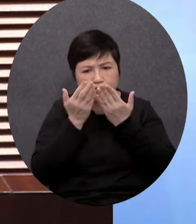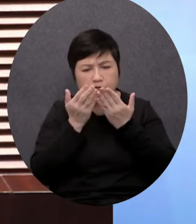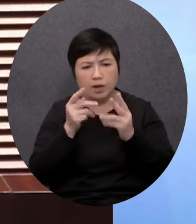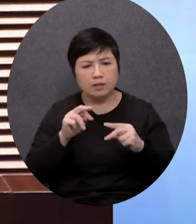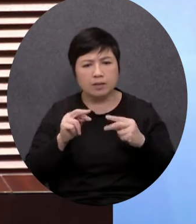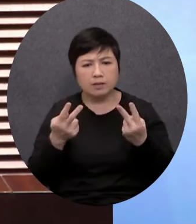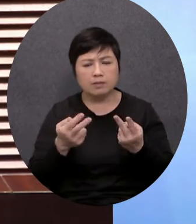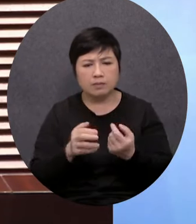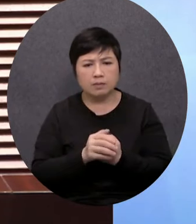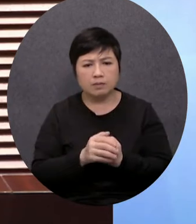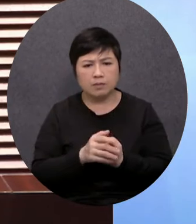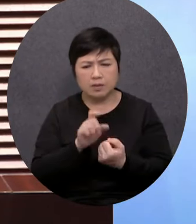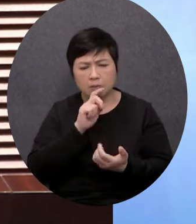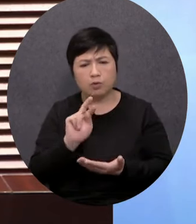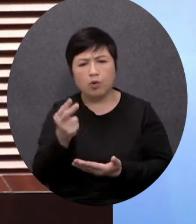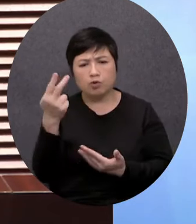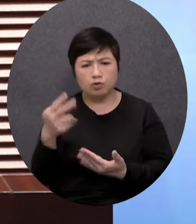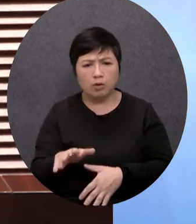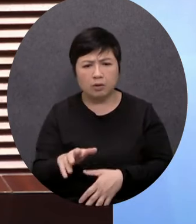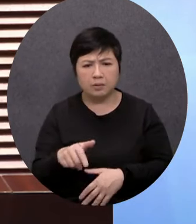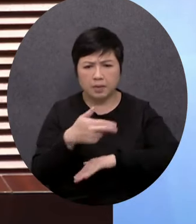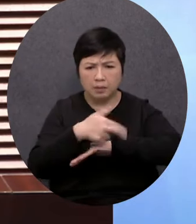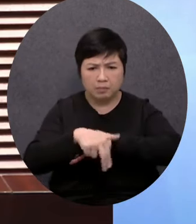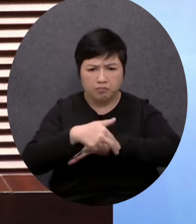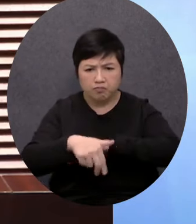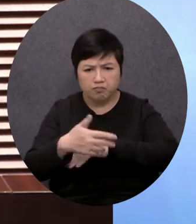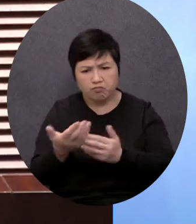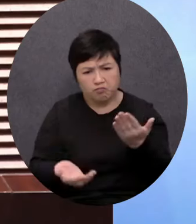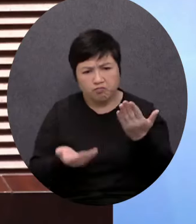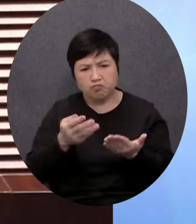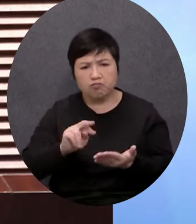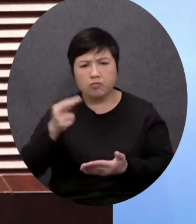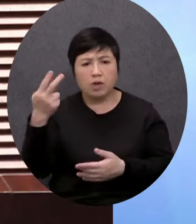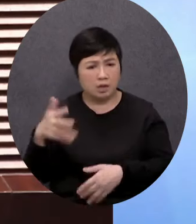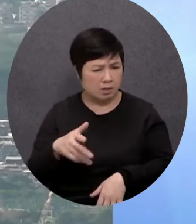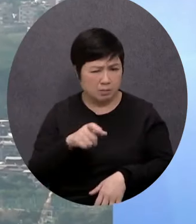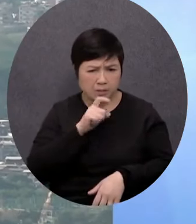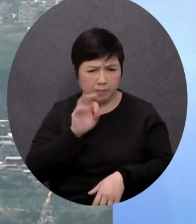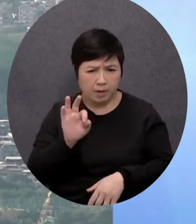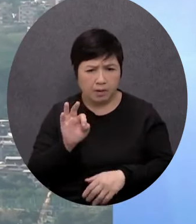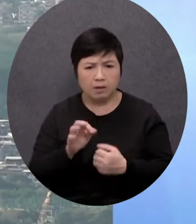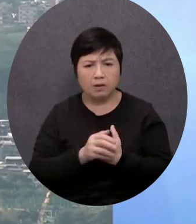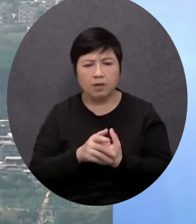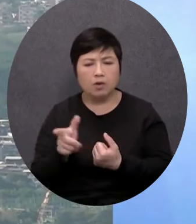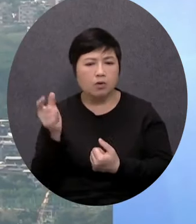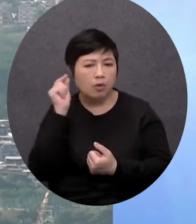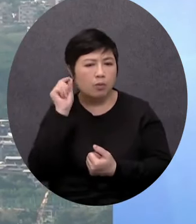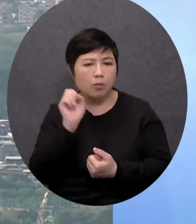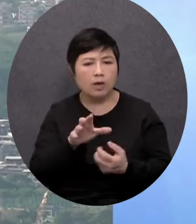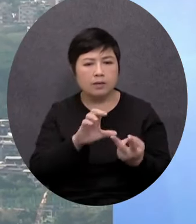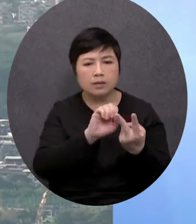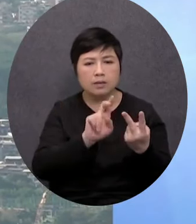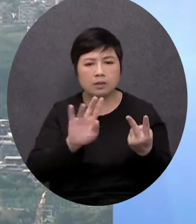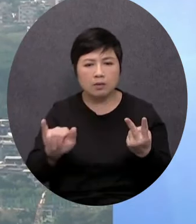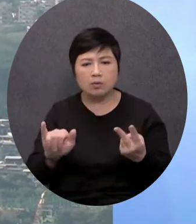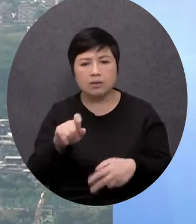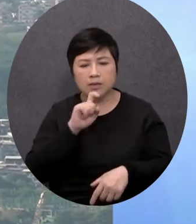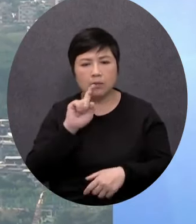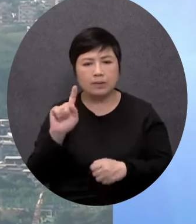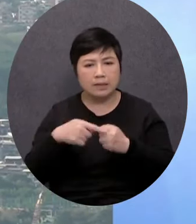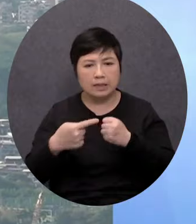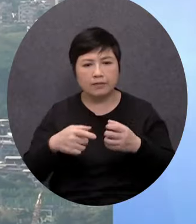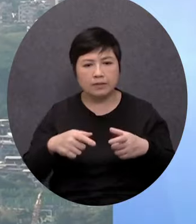發展啊，又有啲改變，變咗佢哋嗰個計劃會唔會係有所改變呢？ 蔡若蓮話：2026年嗰陣會有第一